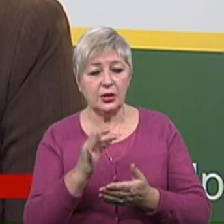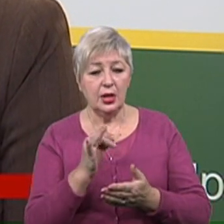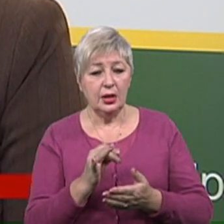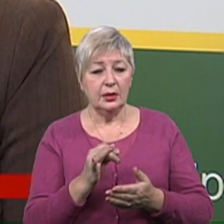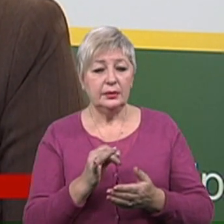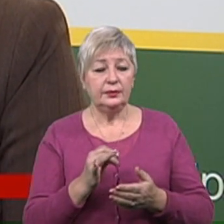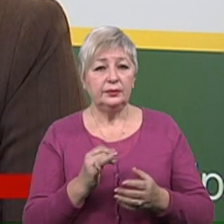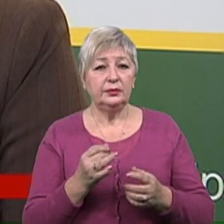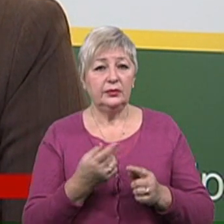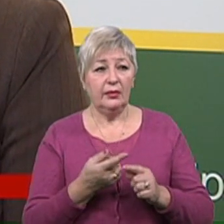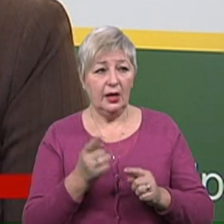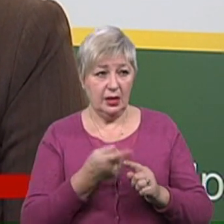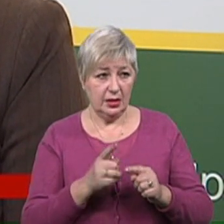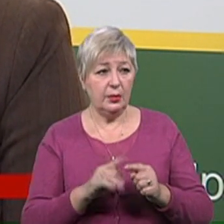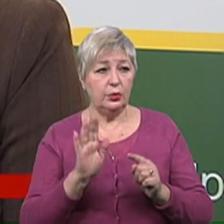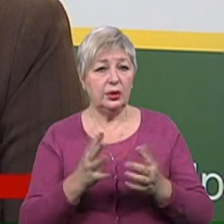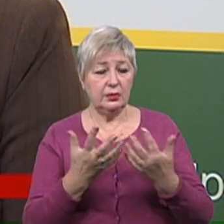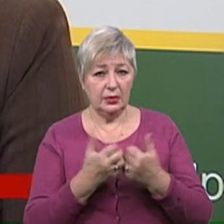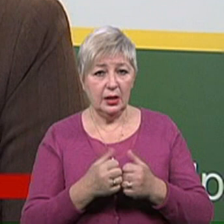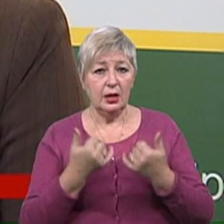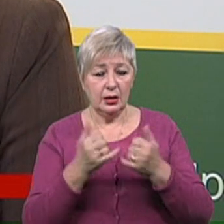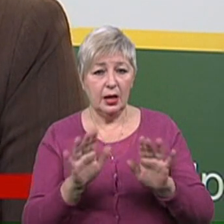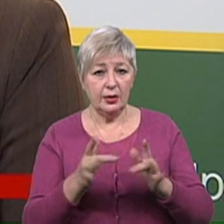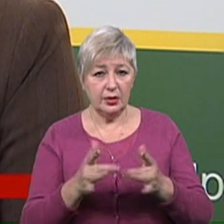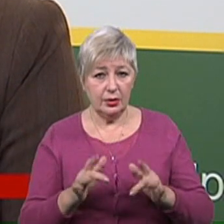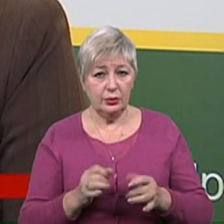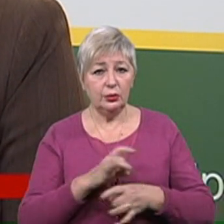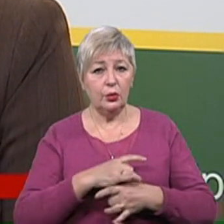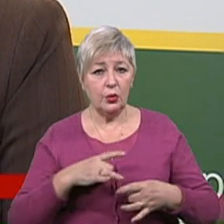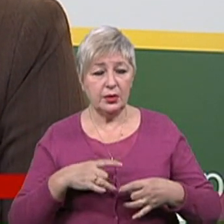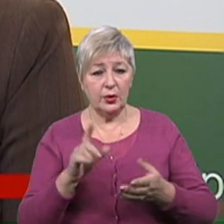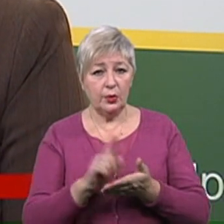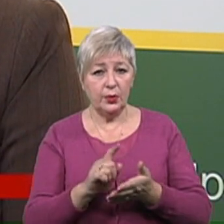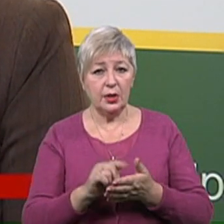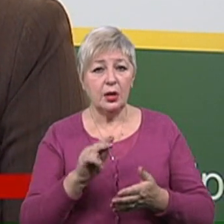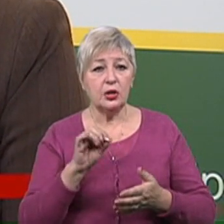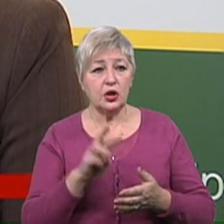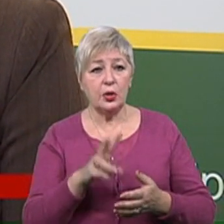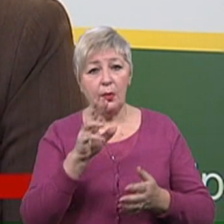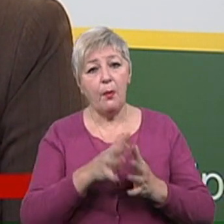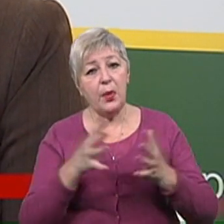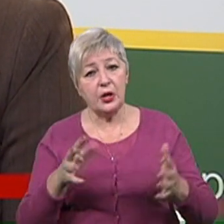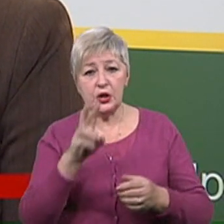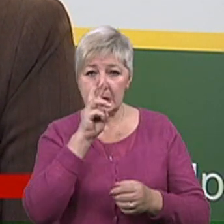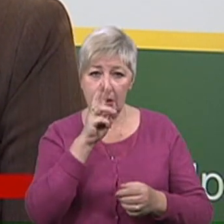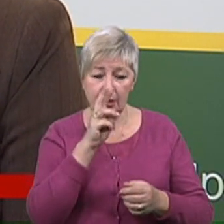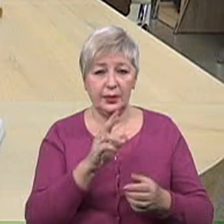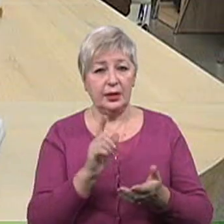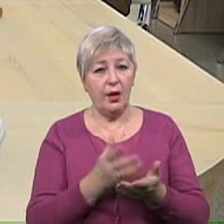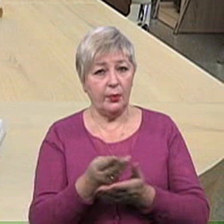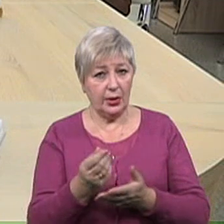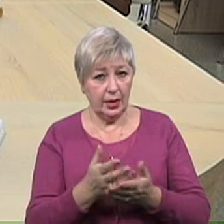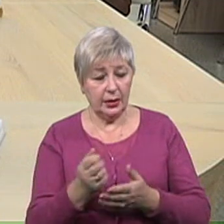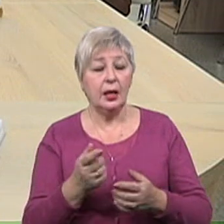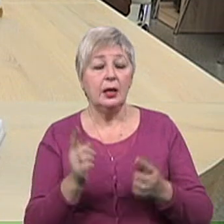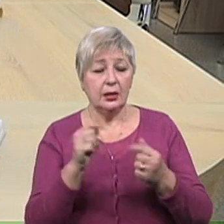буде обчислюватися для розрахунку розміру пенсії. І чим більше заробітна плата у людини, тим більше буде